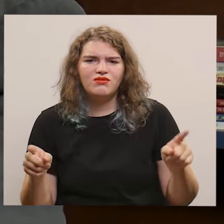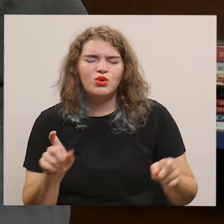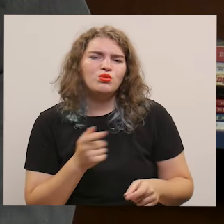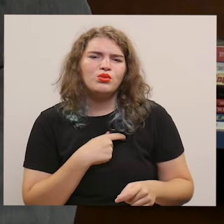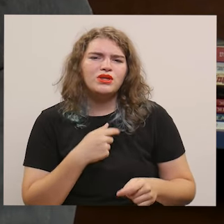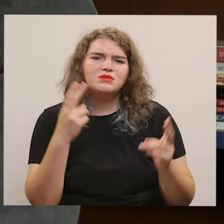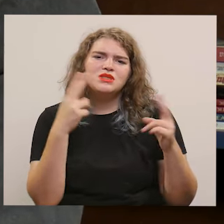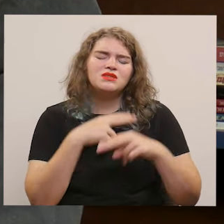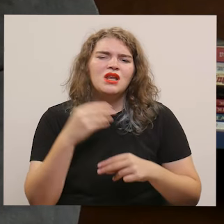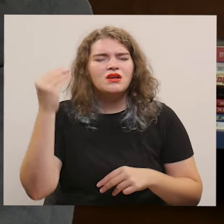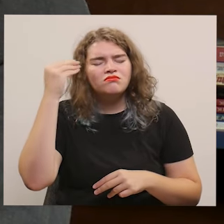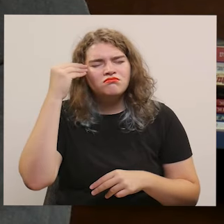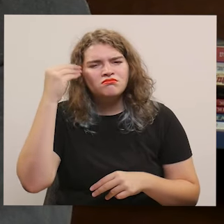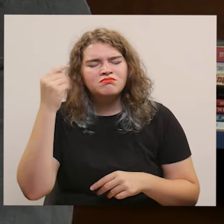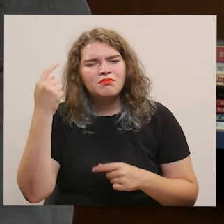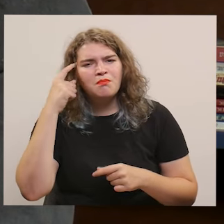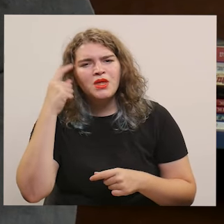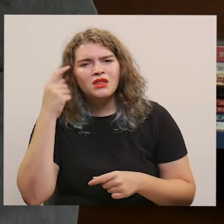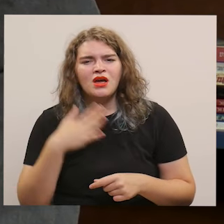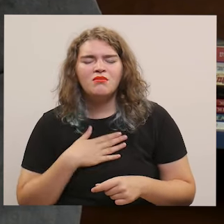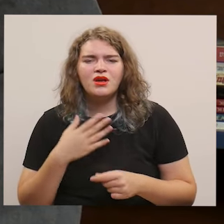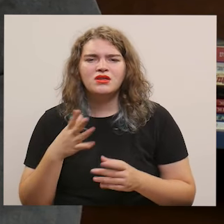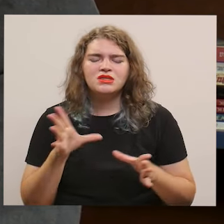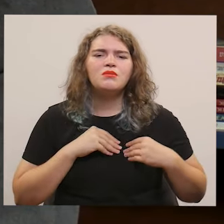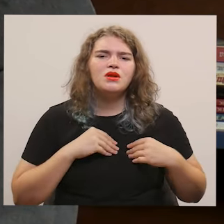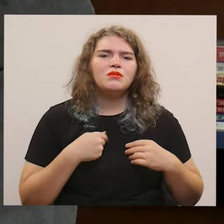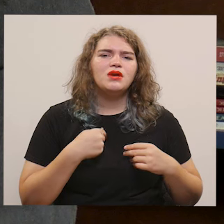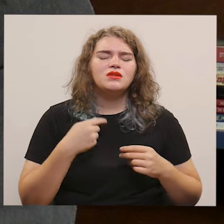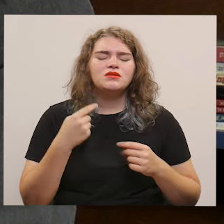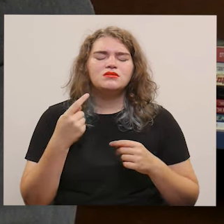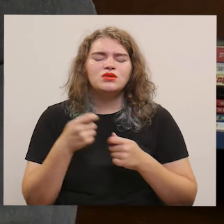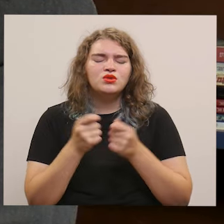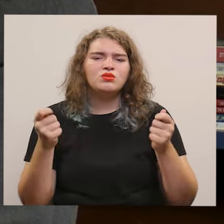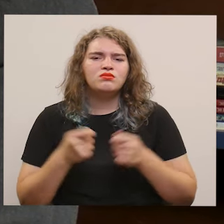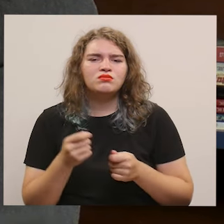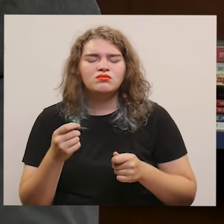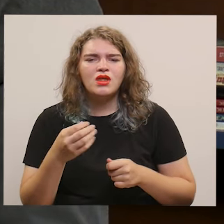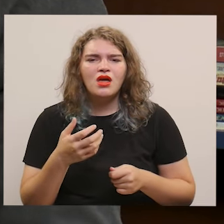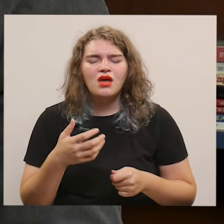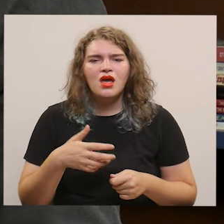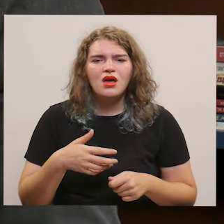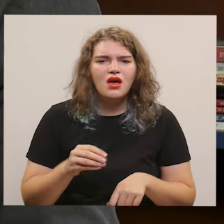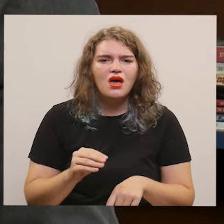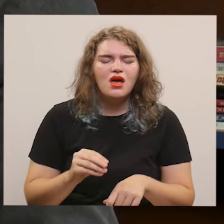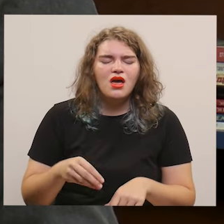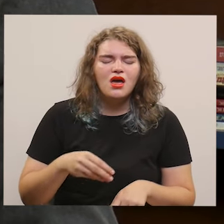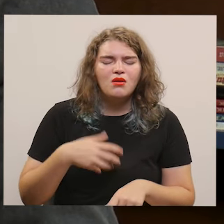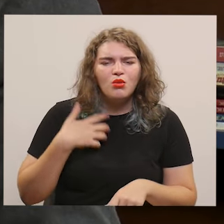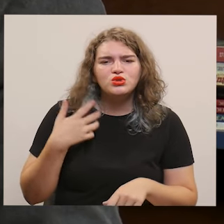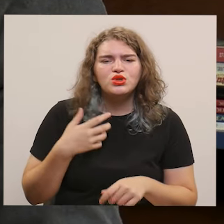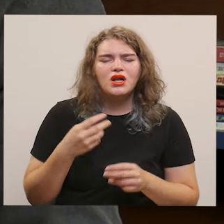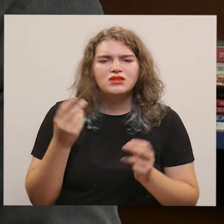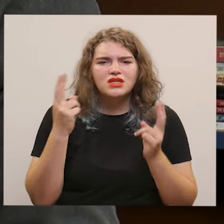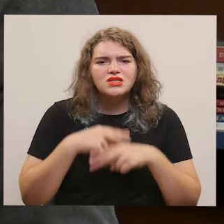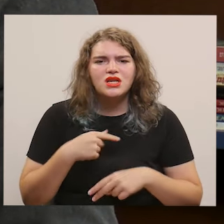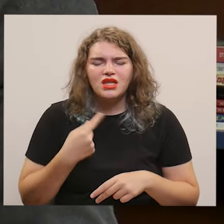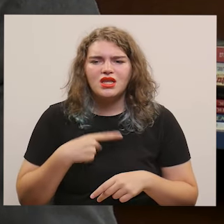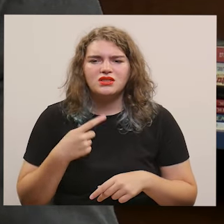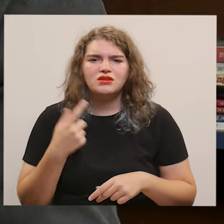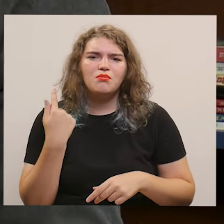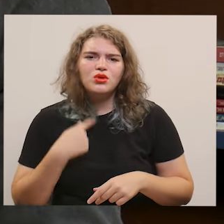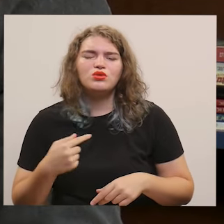să înțeleg în mintea mea și să primesc rațional și emoțional pe toate planurile faptul că este jertfa, eu sunt